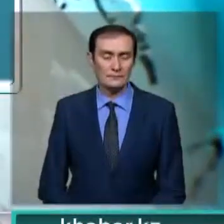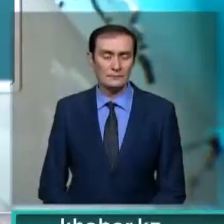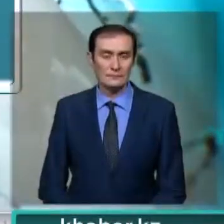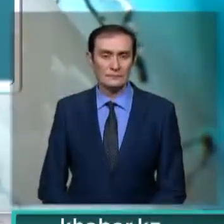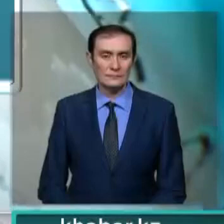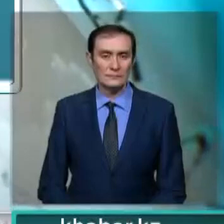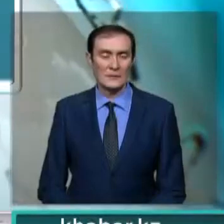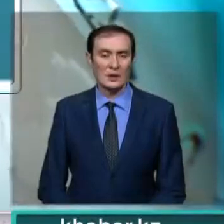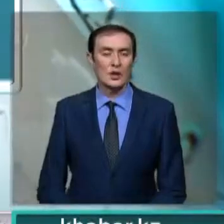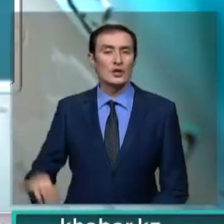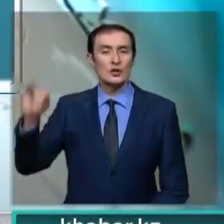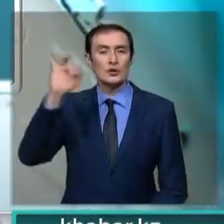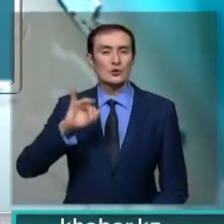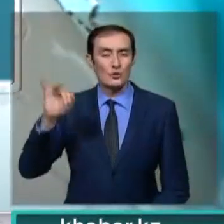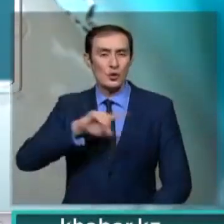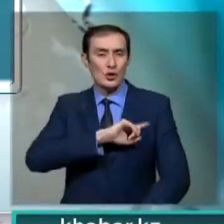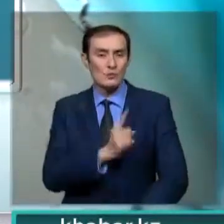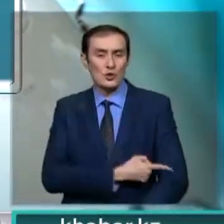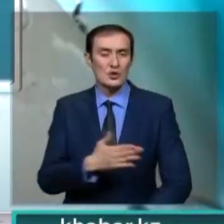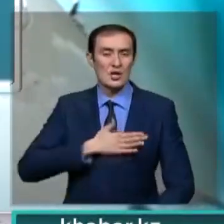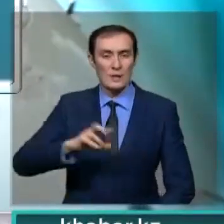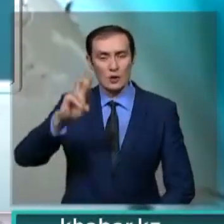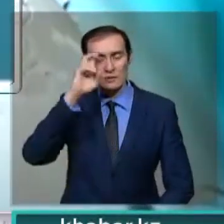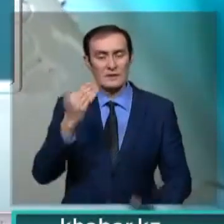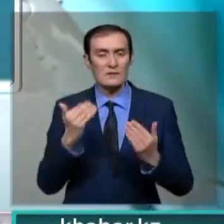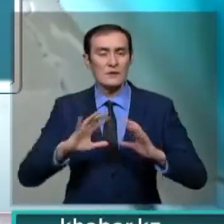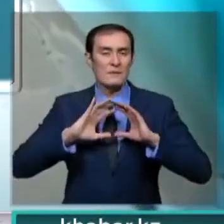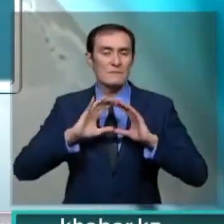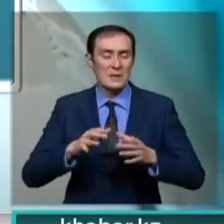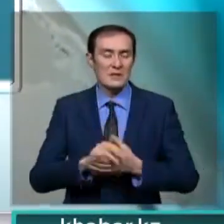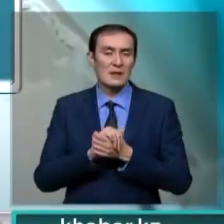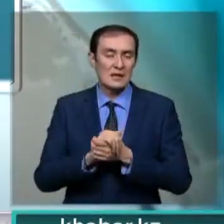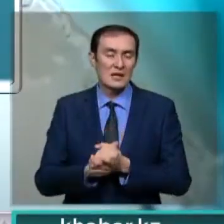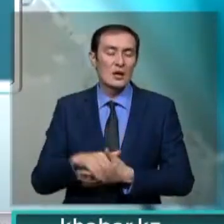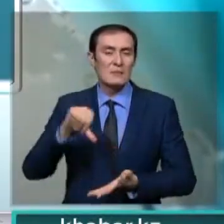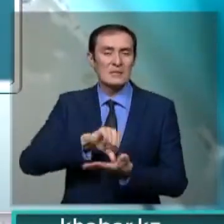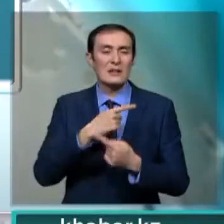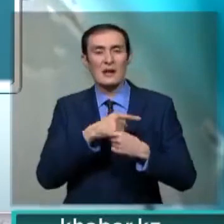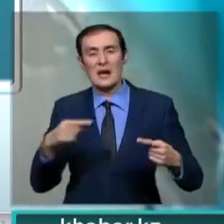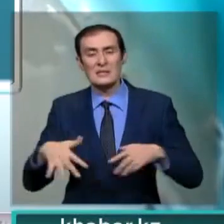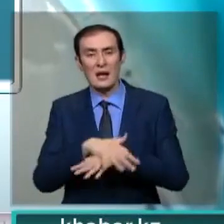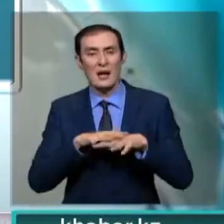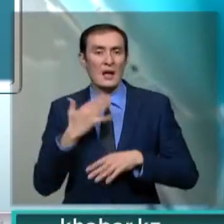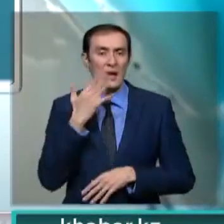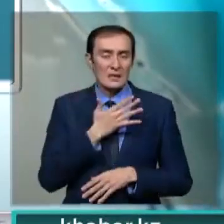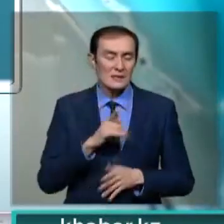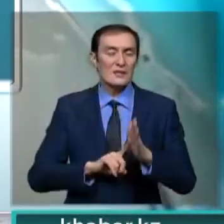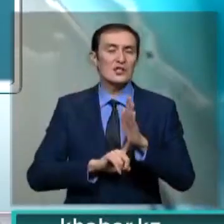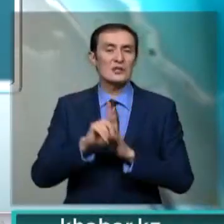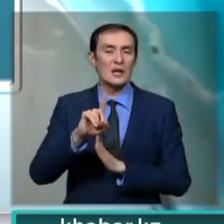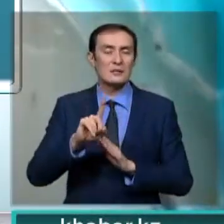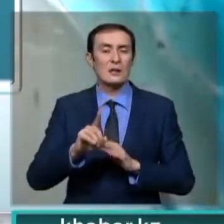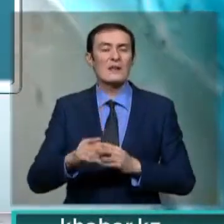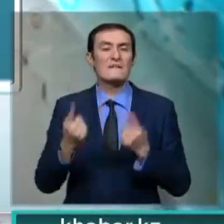корни и историй и мощь нашей страны где сегодня в мире и согласии вместе живут представители многих этносов берут свое начало